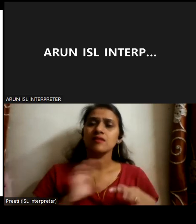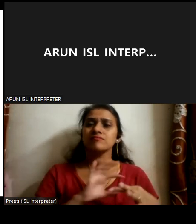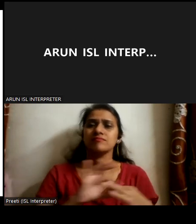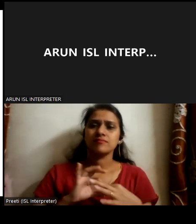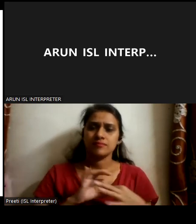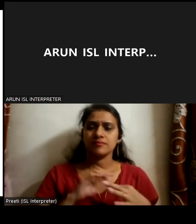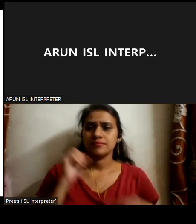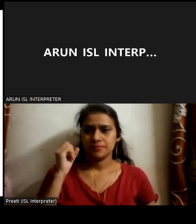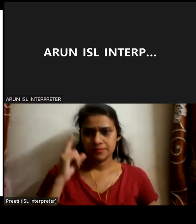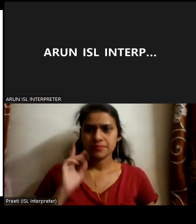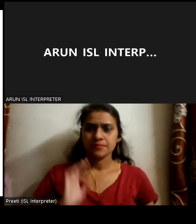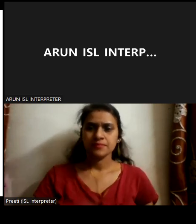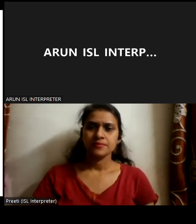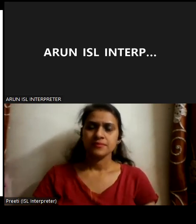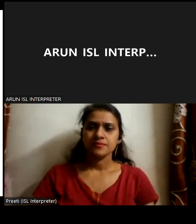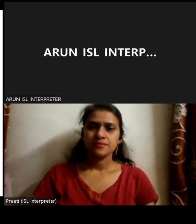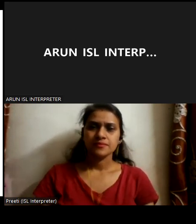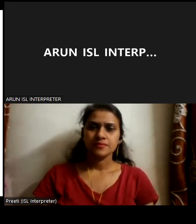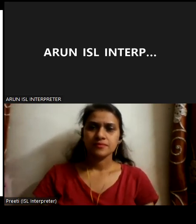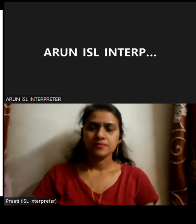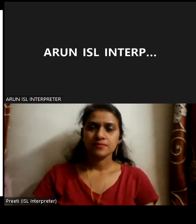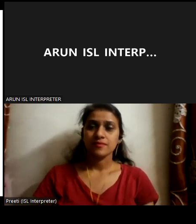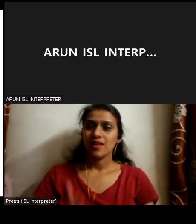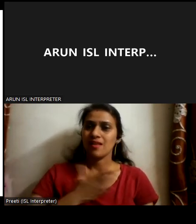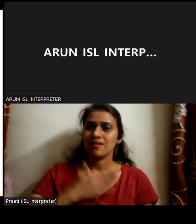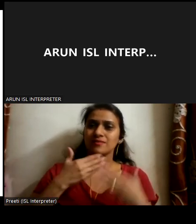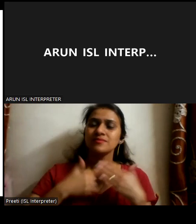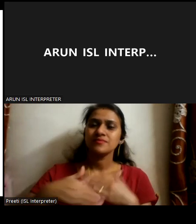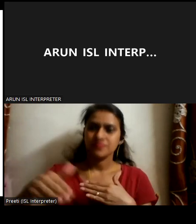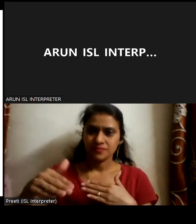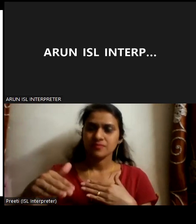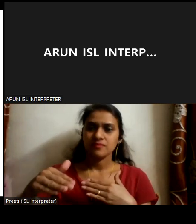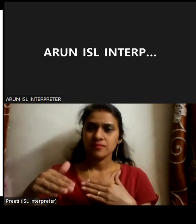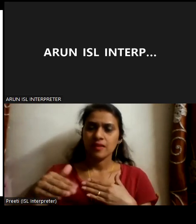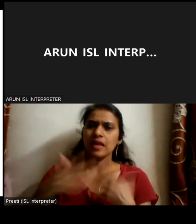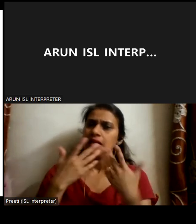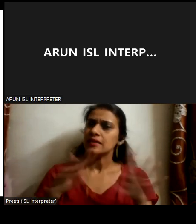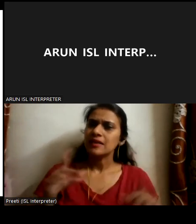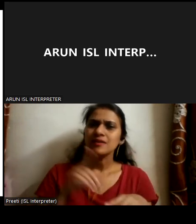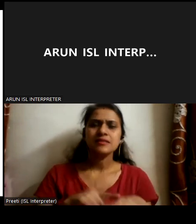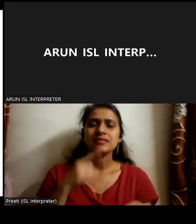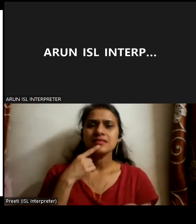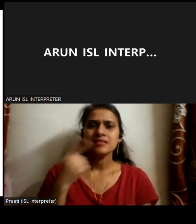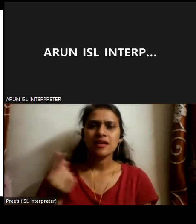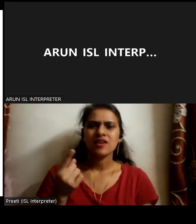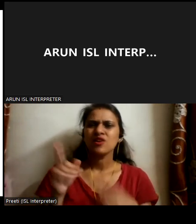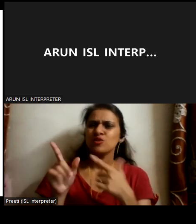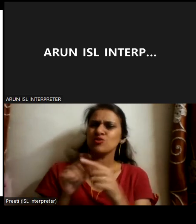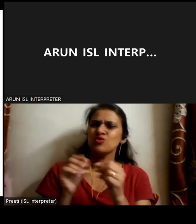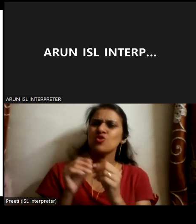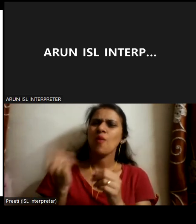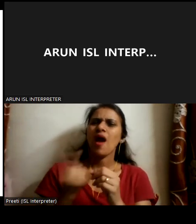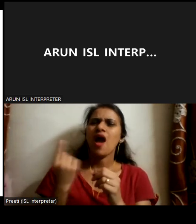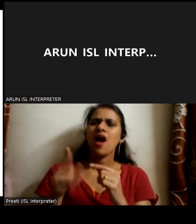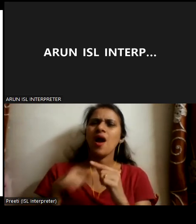hai? jab hum aajivika ki baat karenge to hum kabhi bhi aisi baat nahi karenge ki ye to rozgar ki baat hai, ye